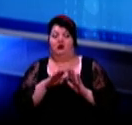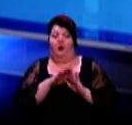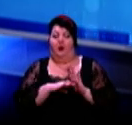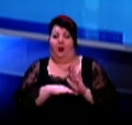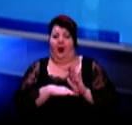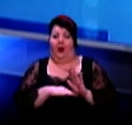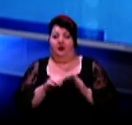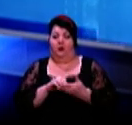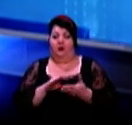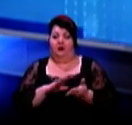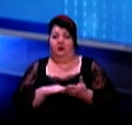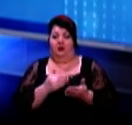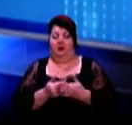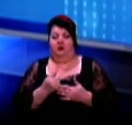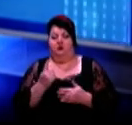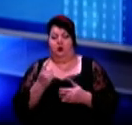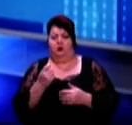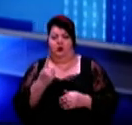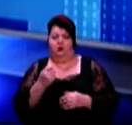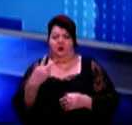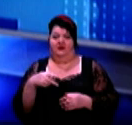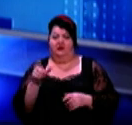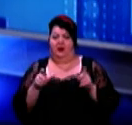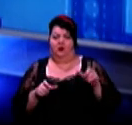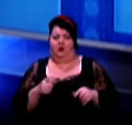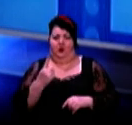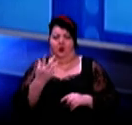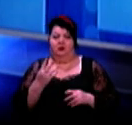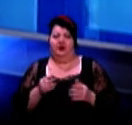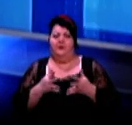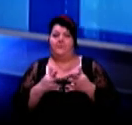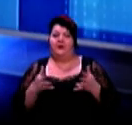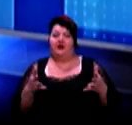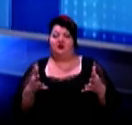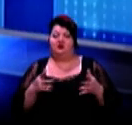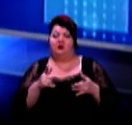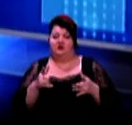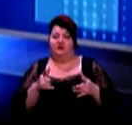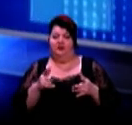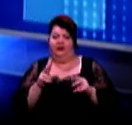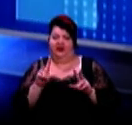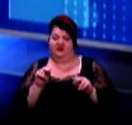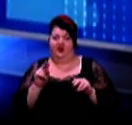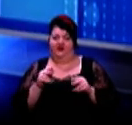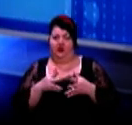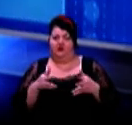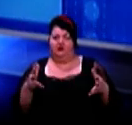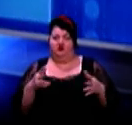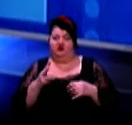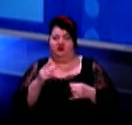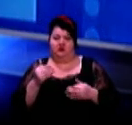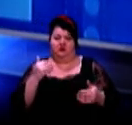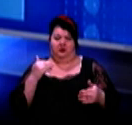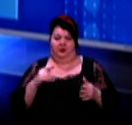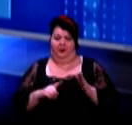100-120 громадян за день. Тобто це більше, і ця сума, ця цифра набагато більше, ніж до початку